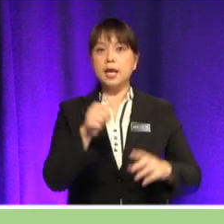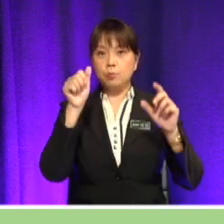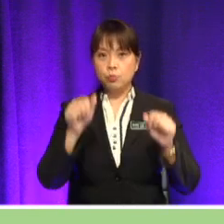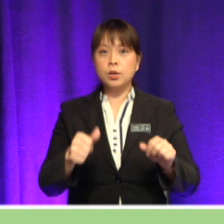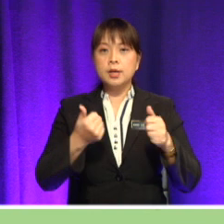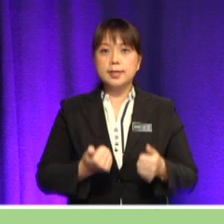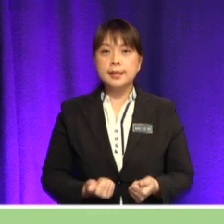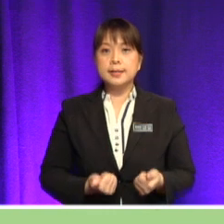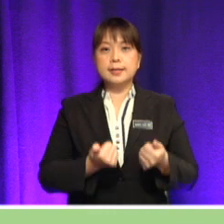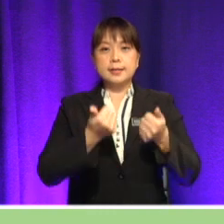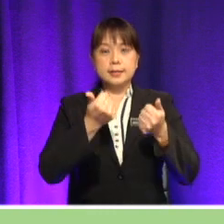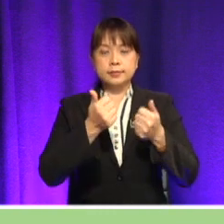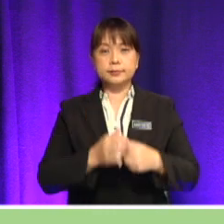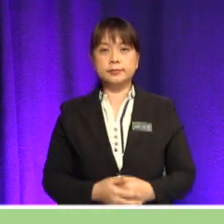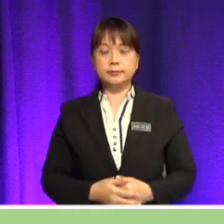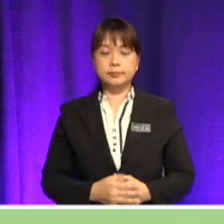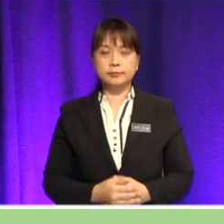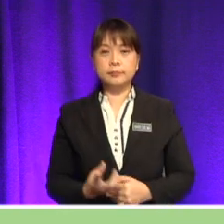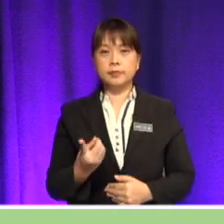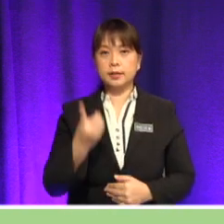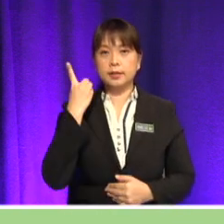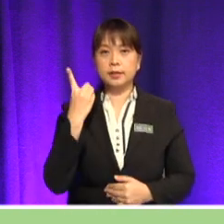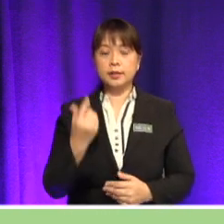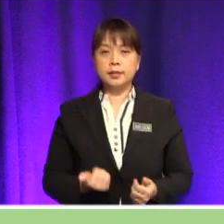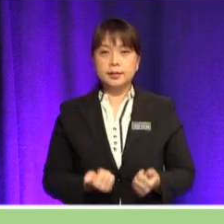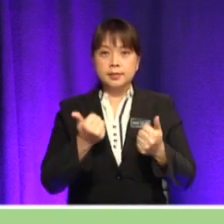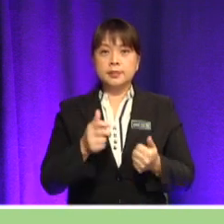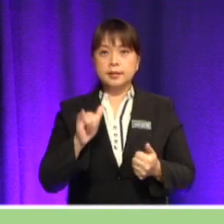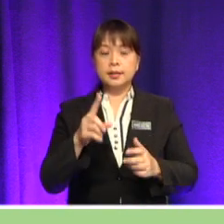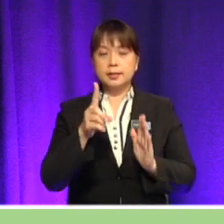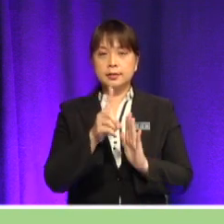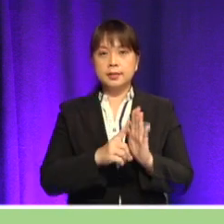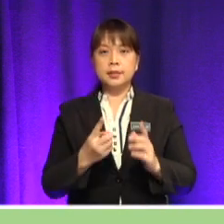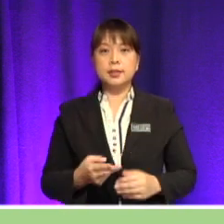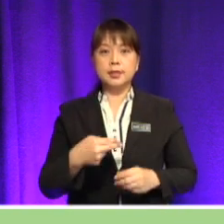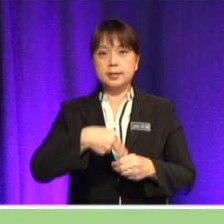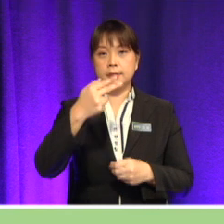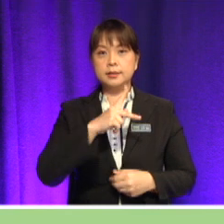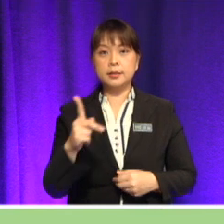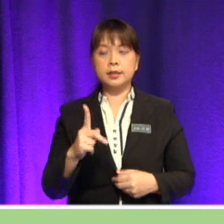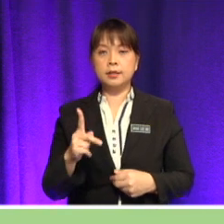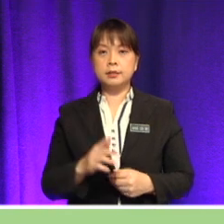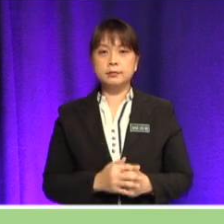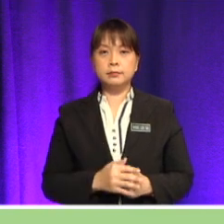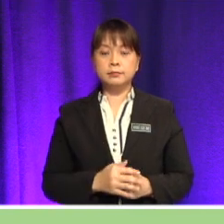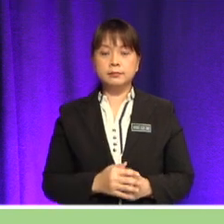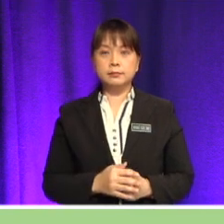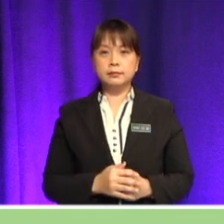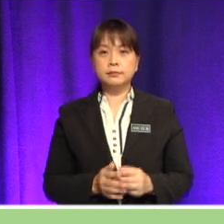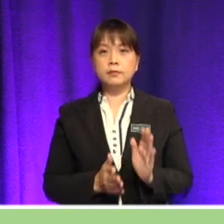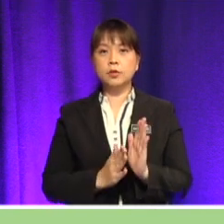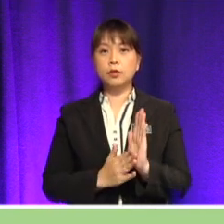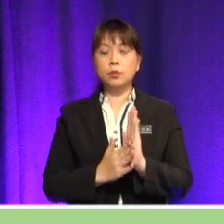sini angkat yang dihasilkan oleh sayap sebuah kapal terbang terasi bentuk